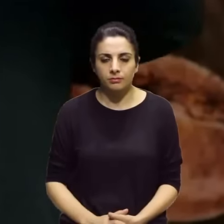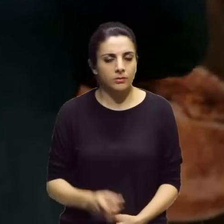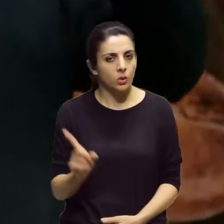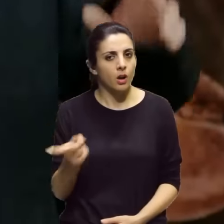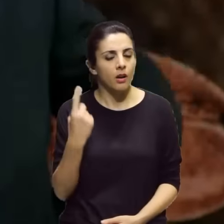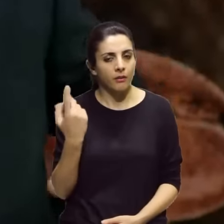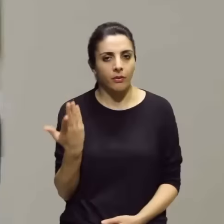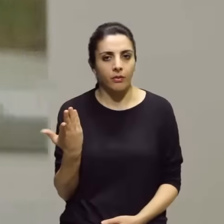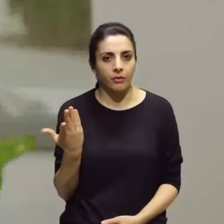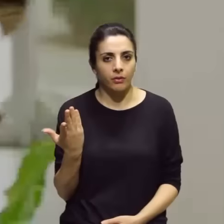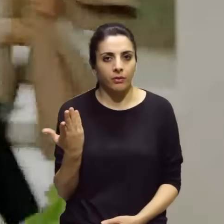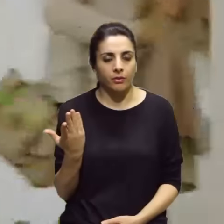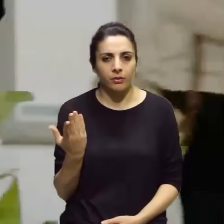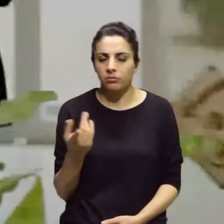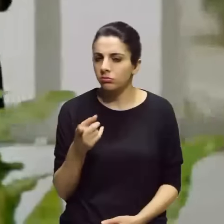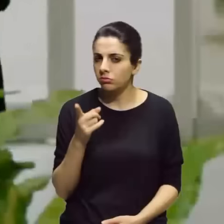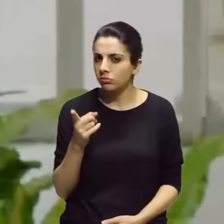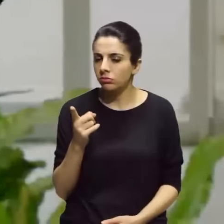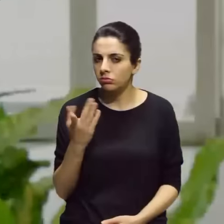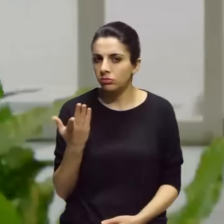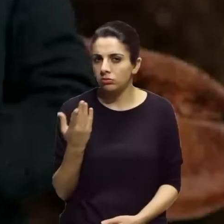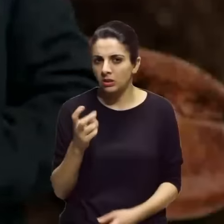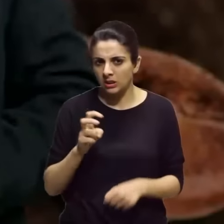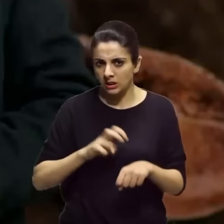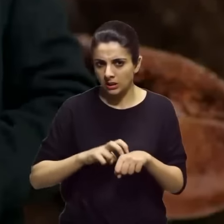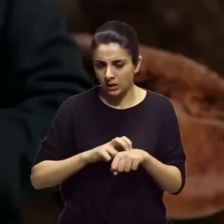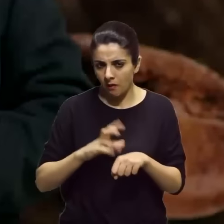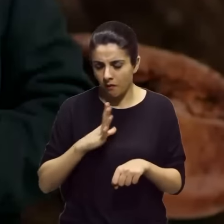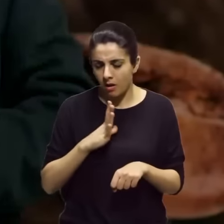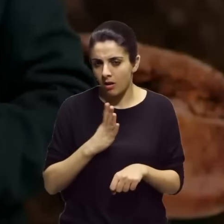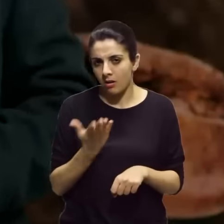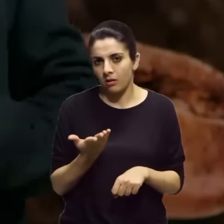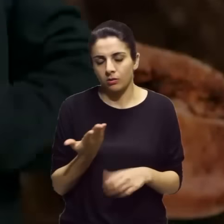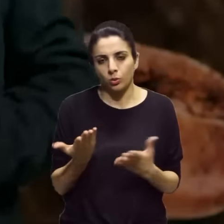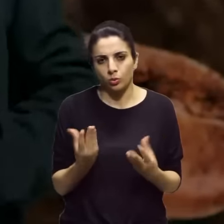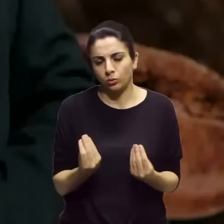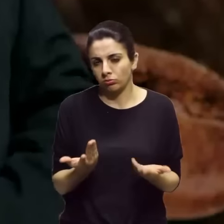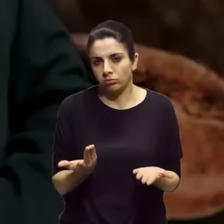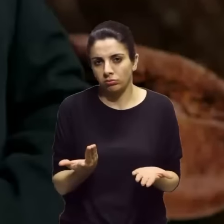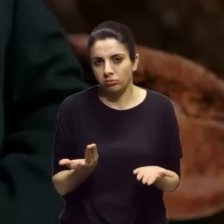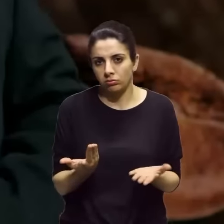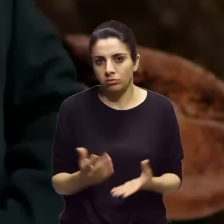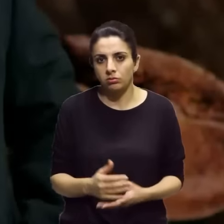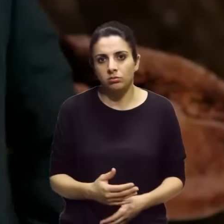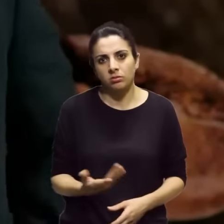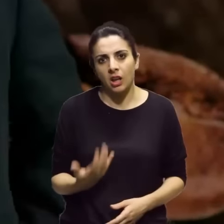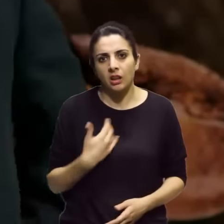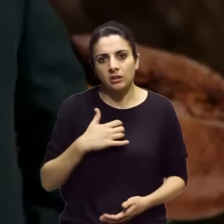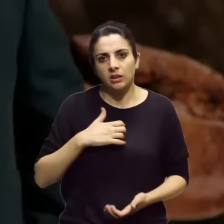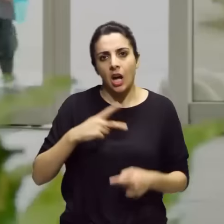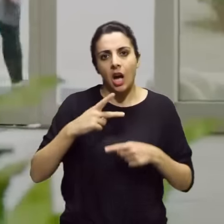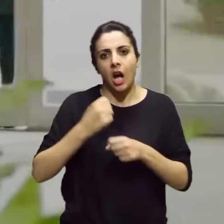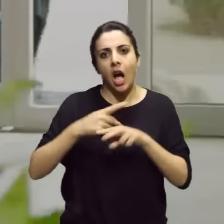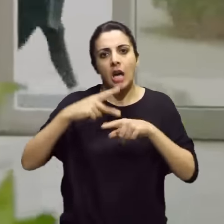Hayda. Haluk'un eli havada kaldı. Bunda böyle bir asabiyat sıkışması olmuş ama. He mi? Böyle bir gaz sıkışması var